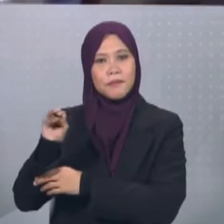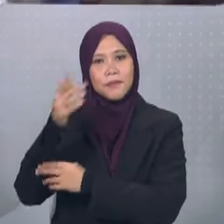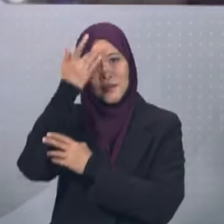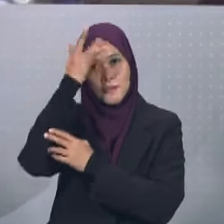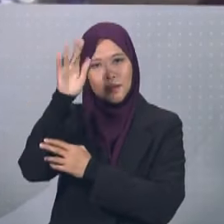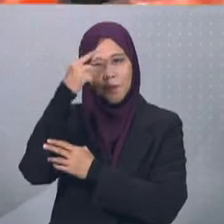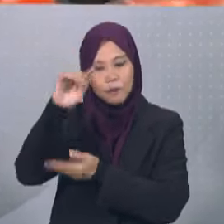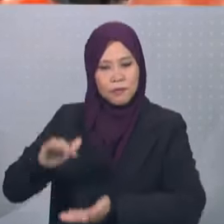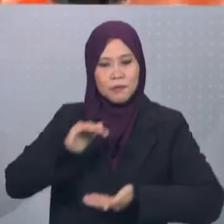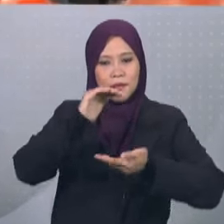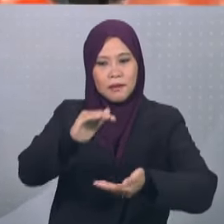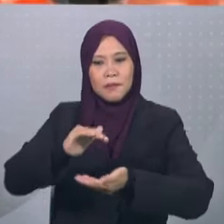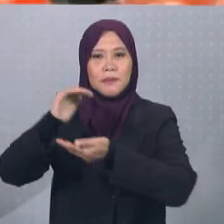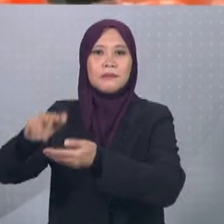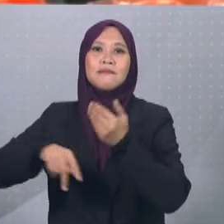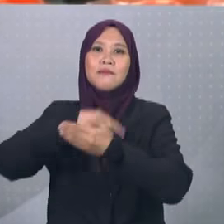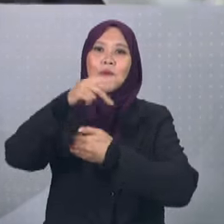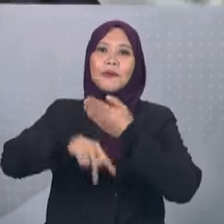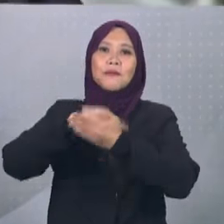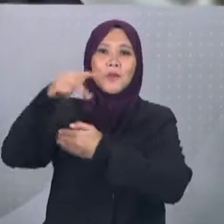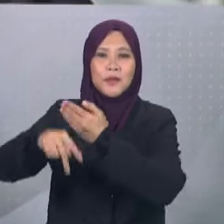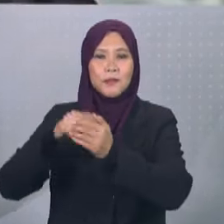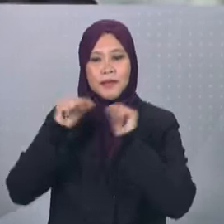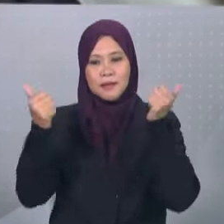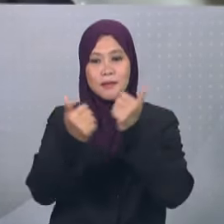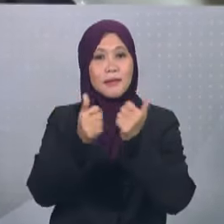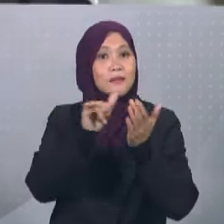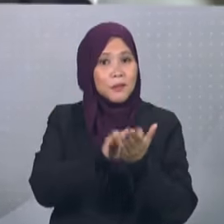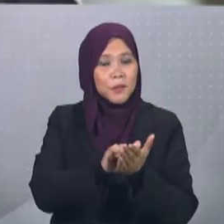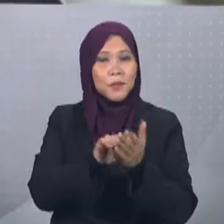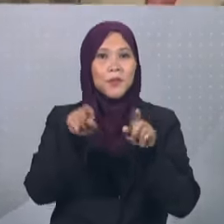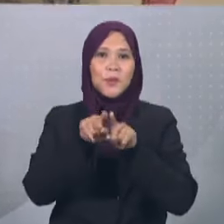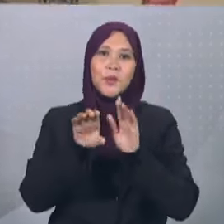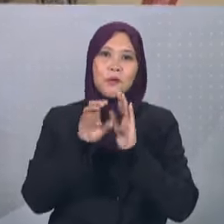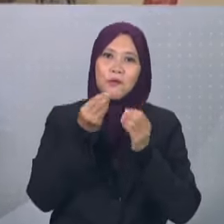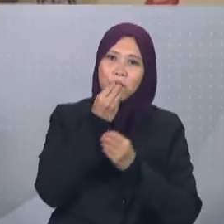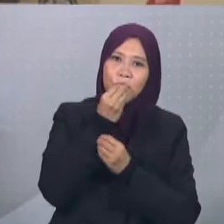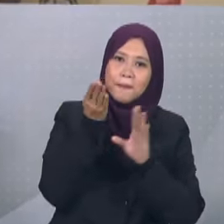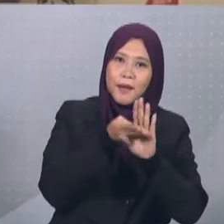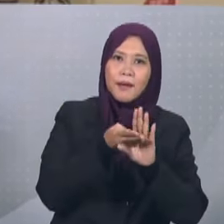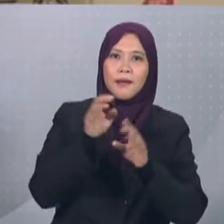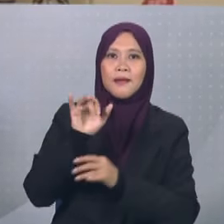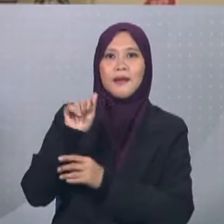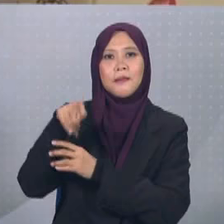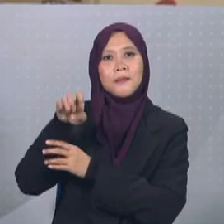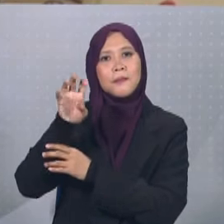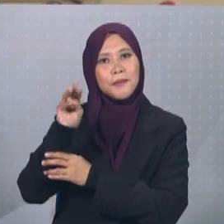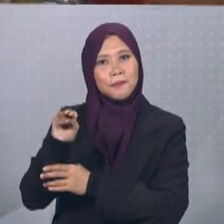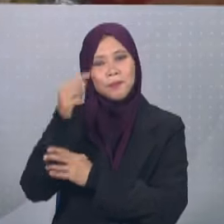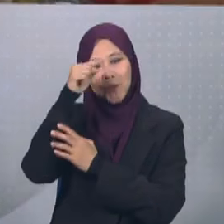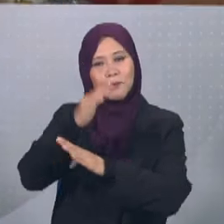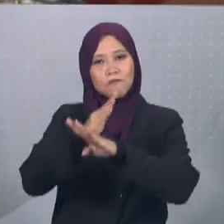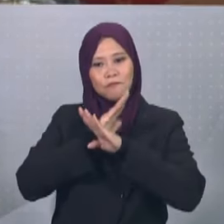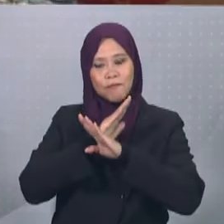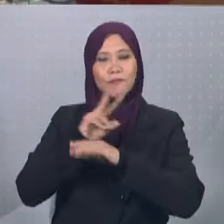pembekal kepada program-program yang dilaksanakan agensi tersebut seperti Food Bank YAPIM. Bagi membendung